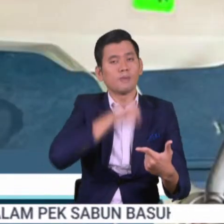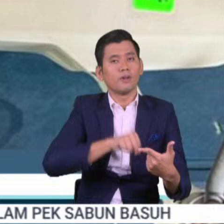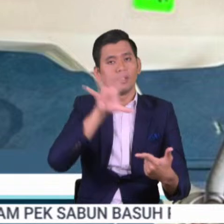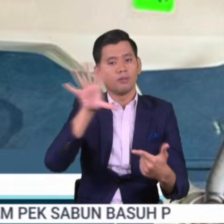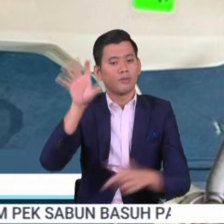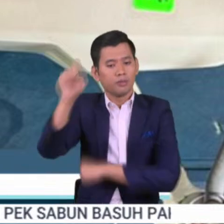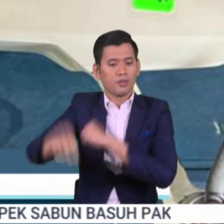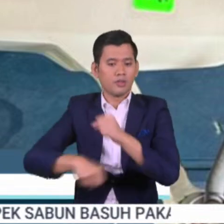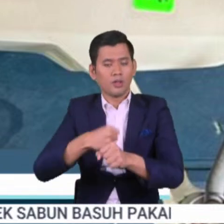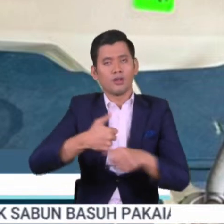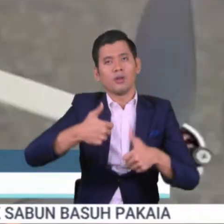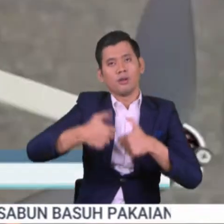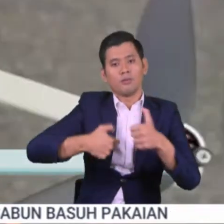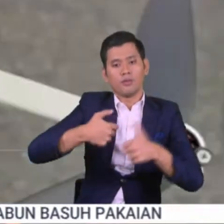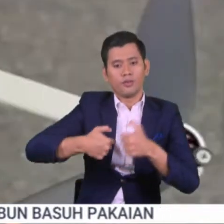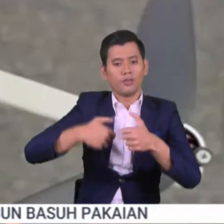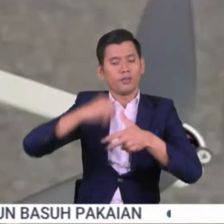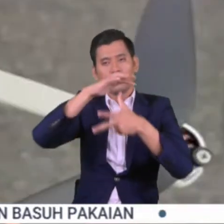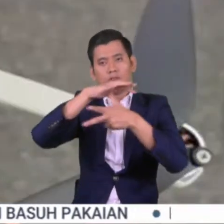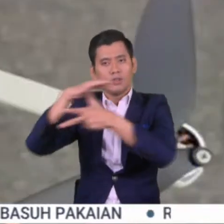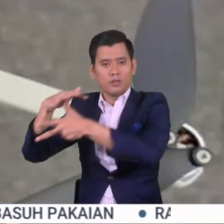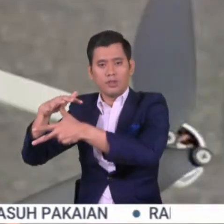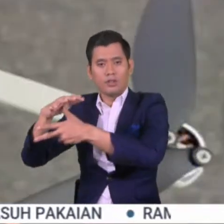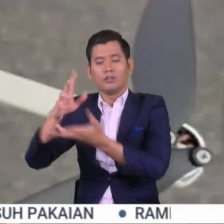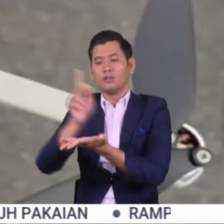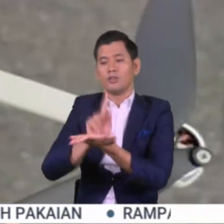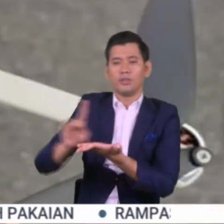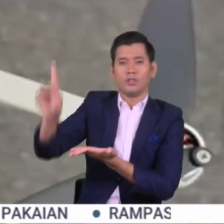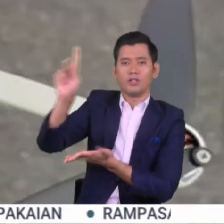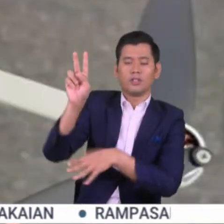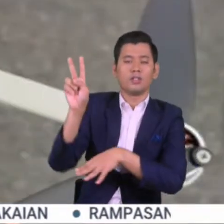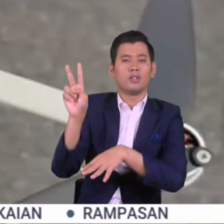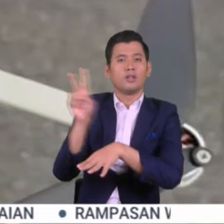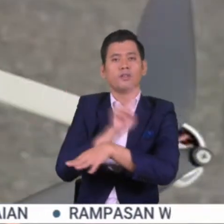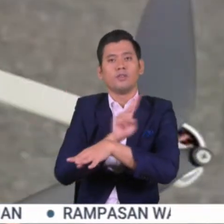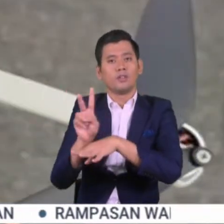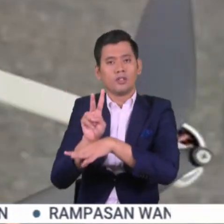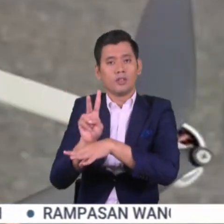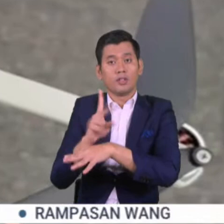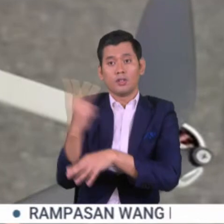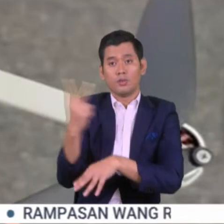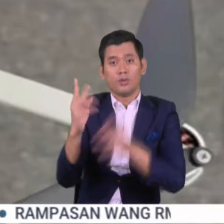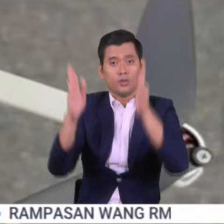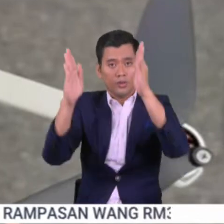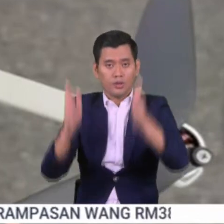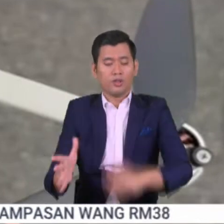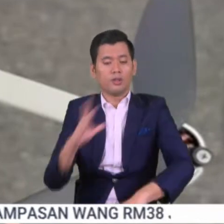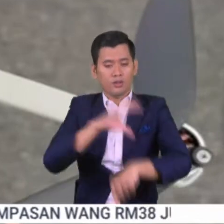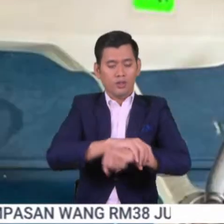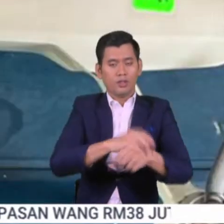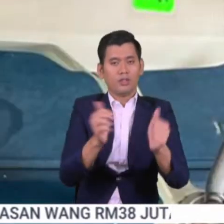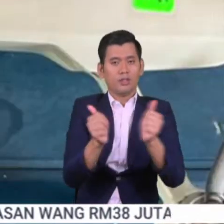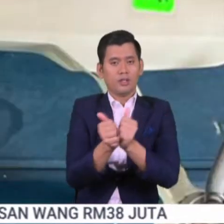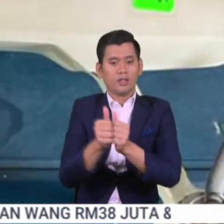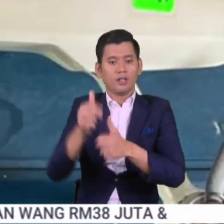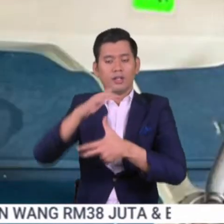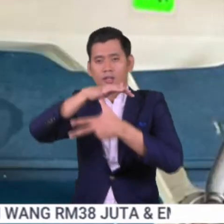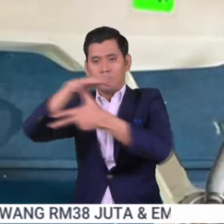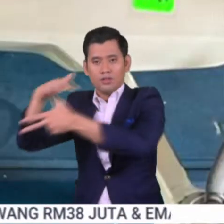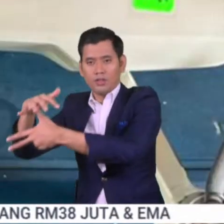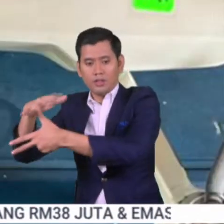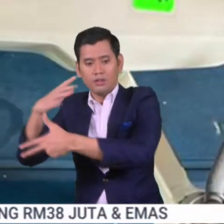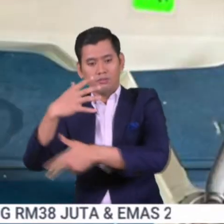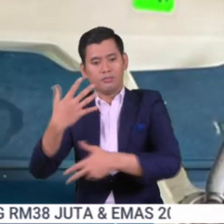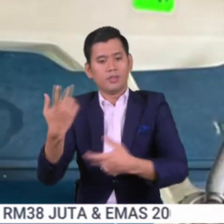tahun yang menerbangkan drone di PPC College Vokasional Pasir Mas. Kedua suspek ditahan bersama drone dan alat peranti berkaitan untuk